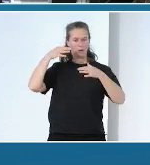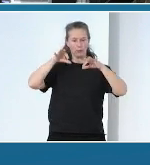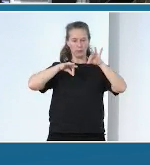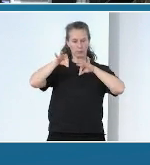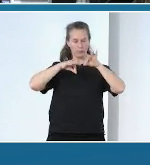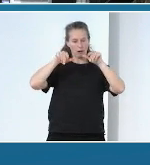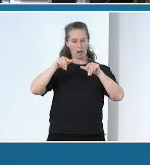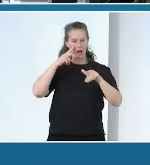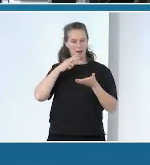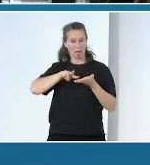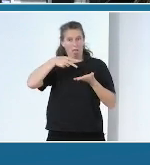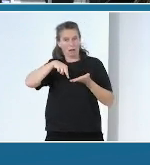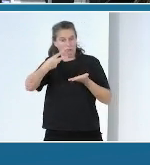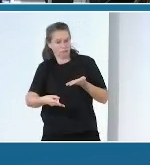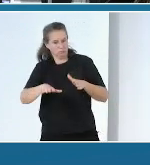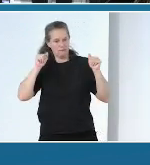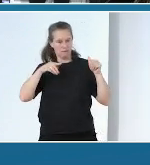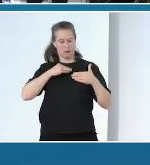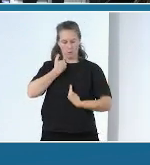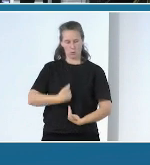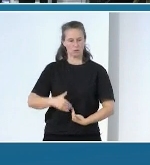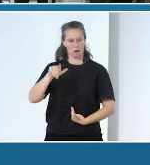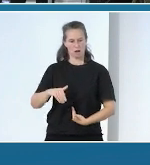des chutes par stabilisation du tronc.